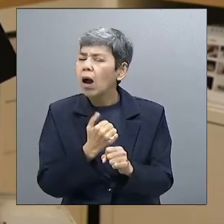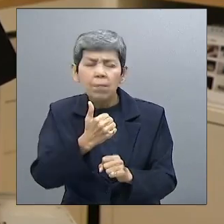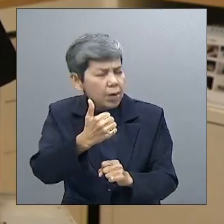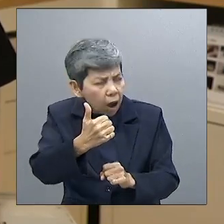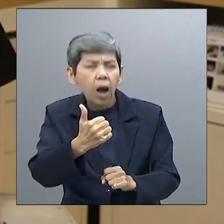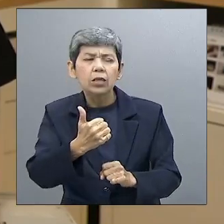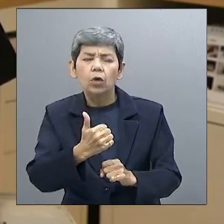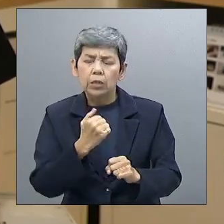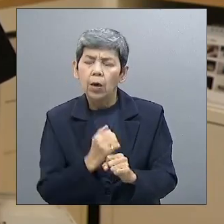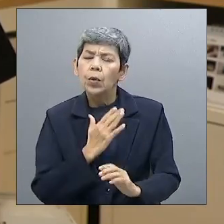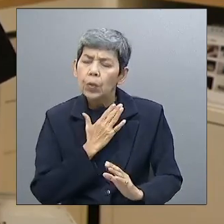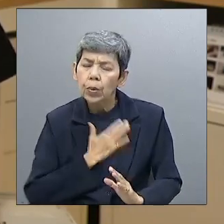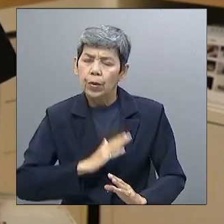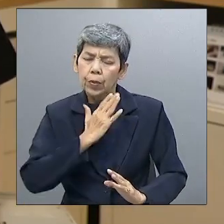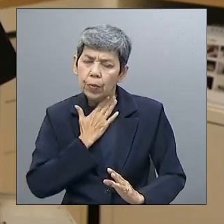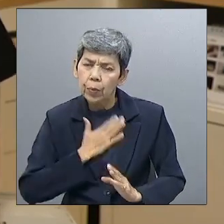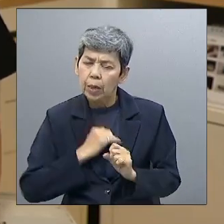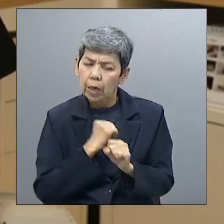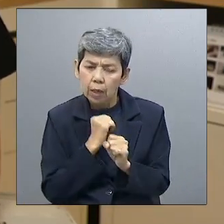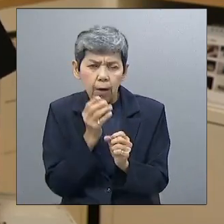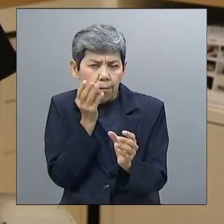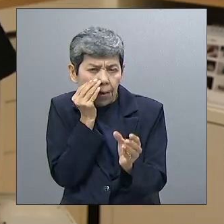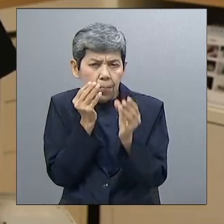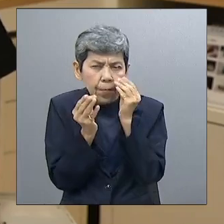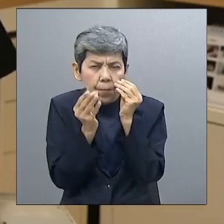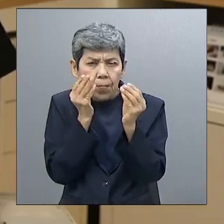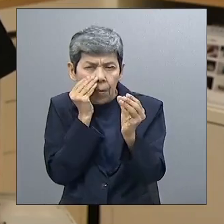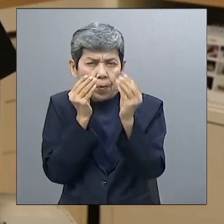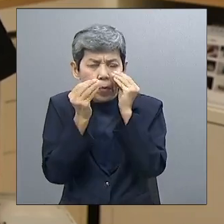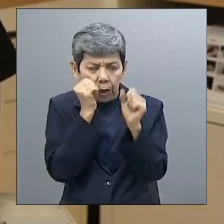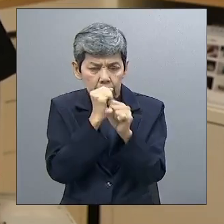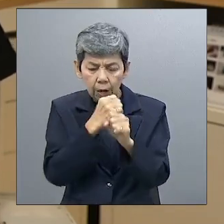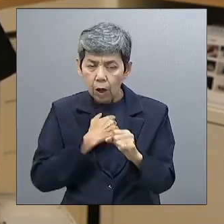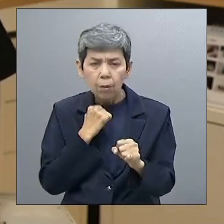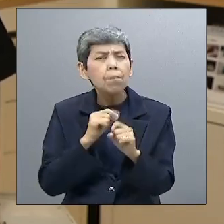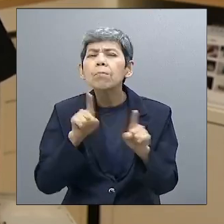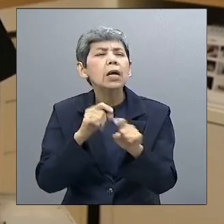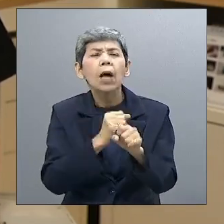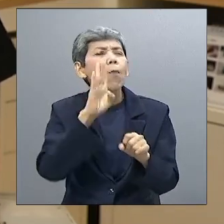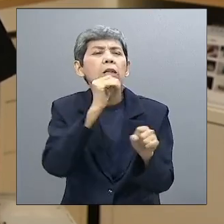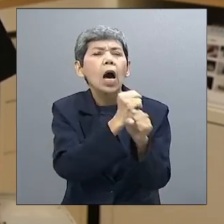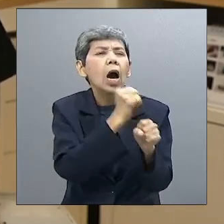ต้องใช้เวลานะครับในการที่สะสมประสบการณ์เหมือนกับเราที่แบบว่าเริ่มเข้าไปทำงานใหม่ๆนะครับ